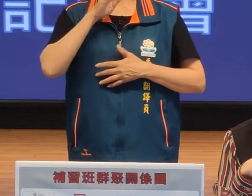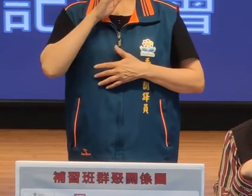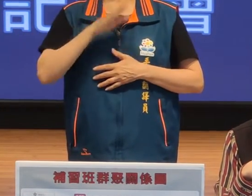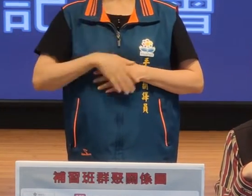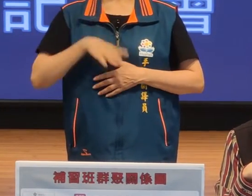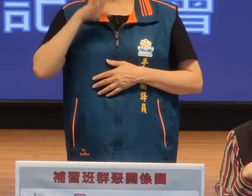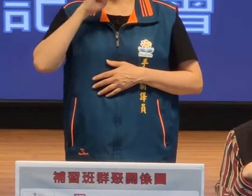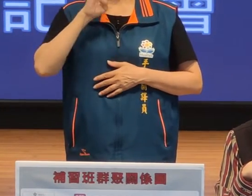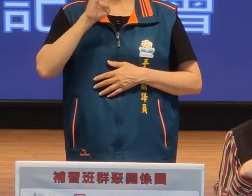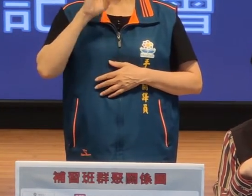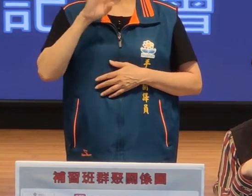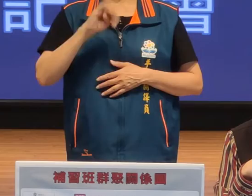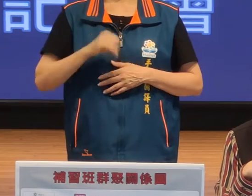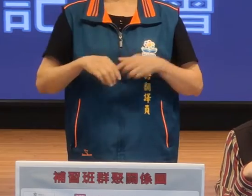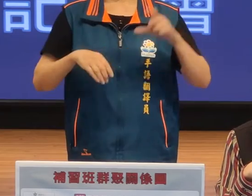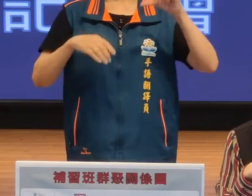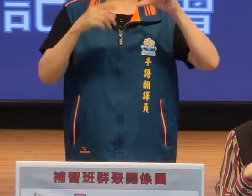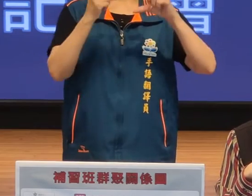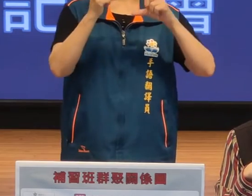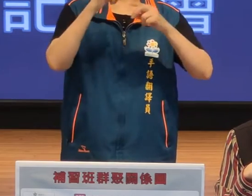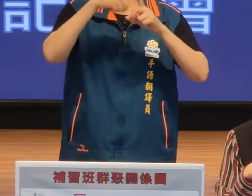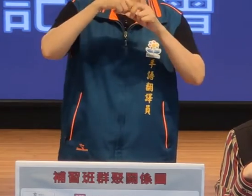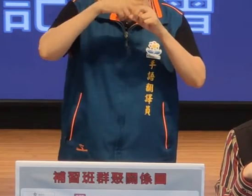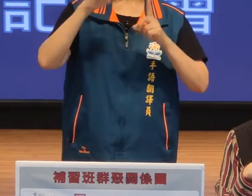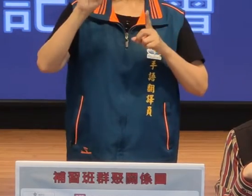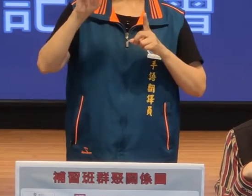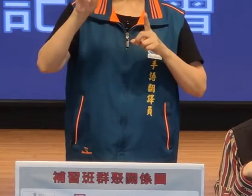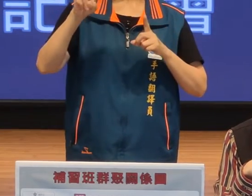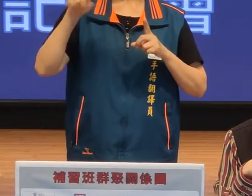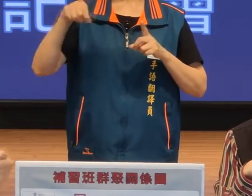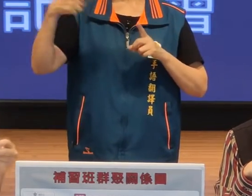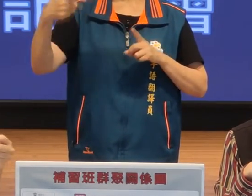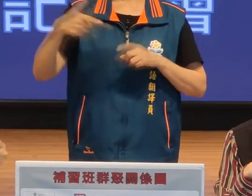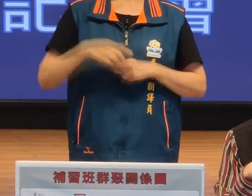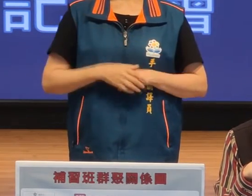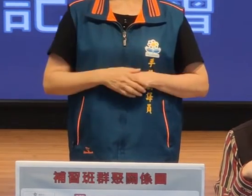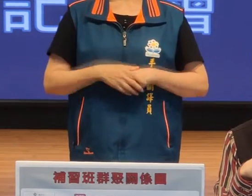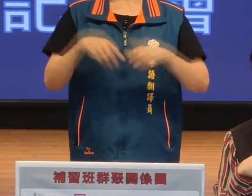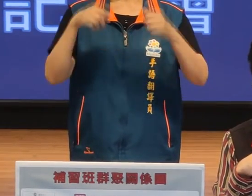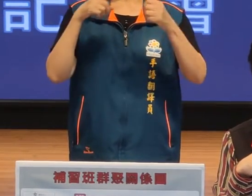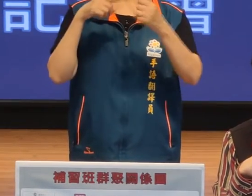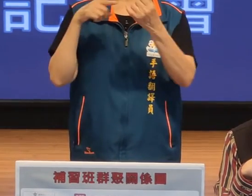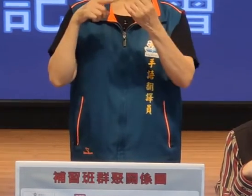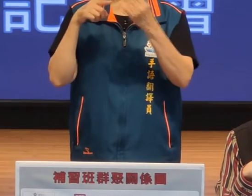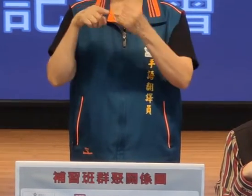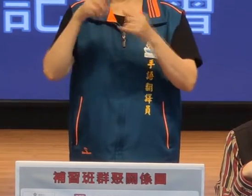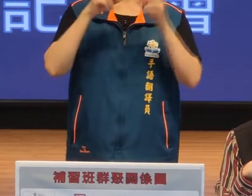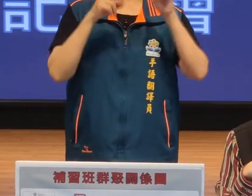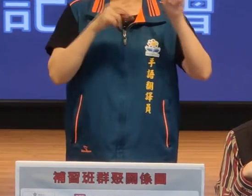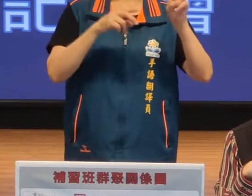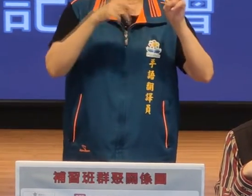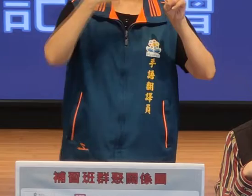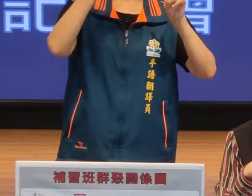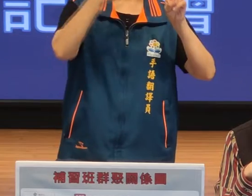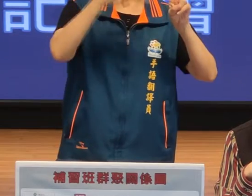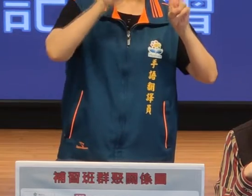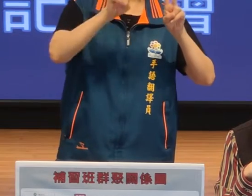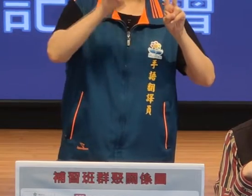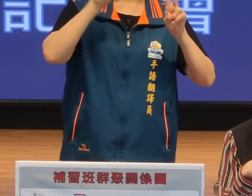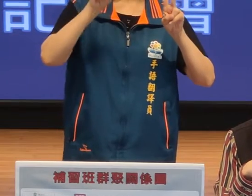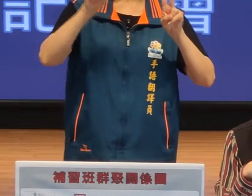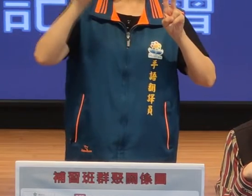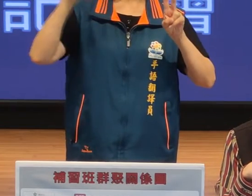那40多岁啊 ，CT 值32.6。那他本身就是我们的28327的爸爸，好爸爸